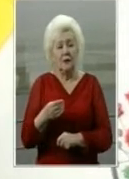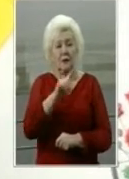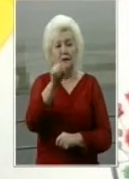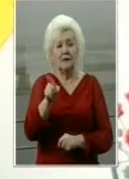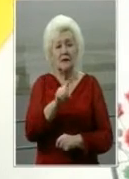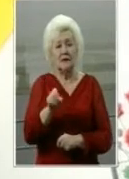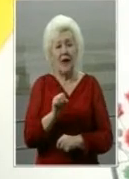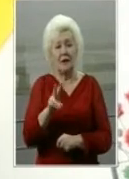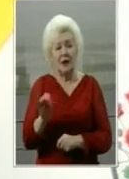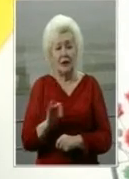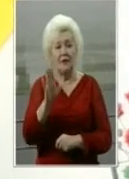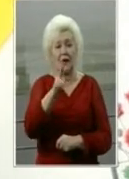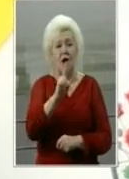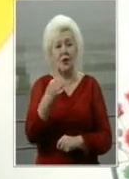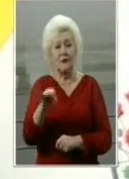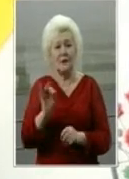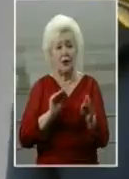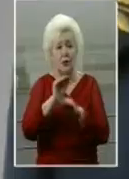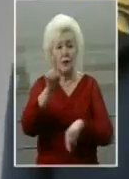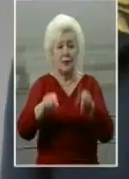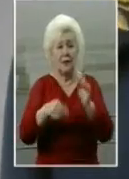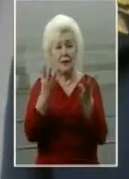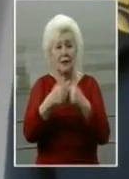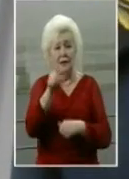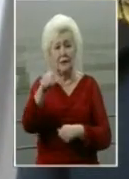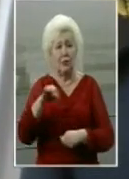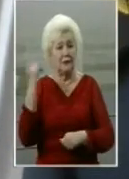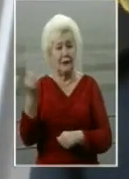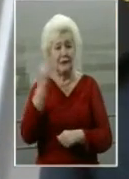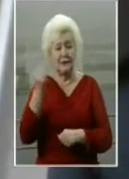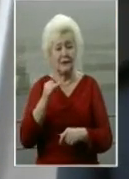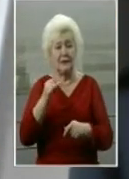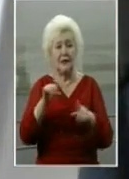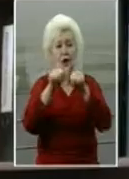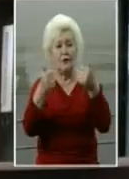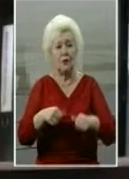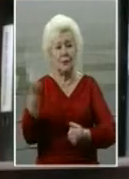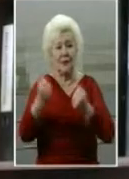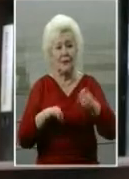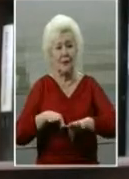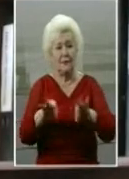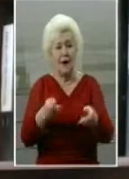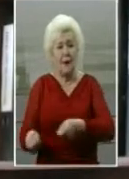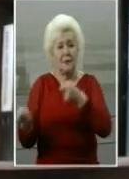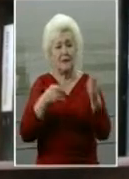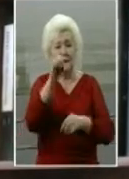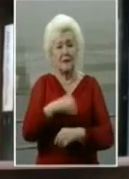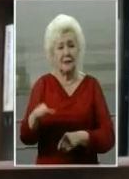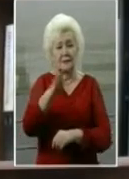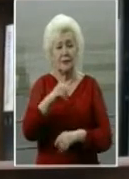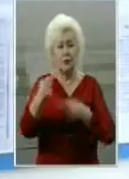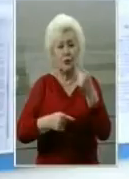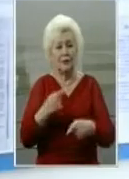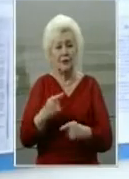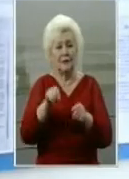Закарпатська. Валерій Косій додає, що певна кількість людей не зацікавлена в розмитненні автівок, перевезених з Європи через низьку